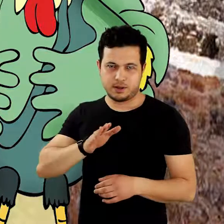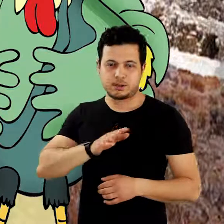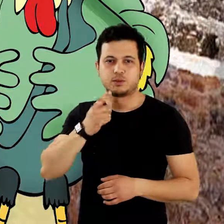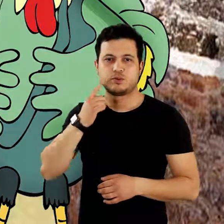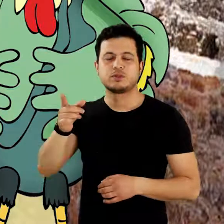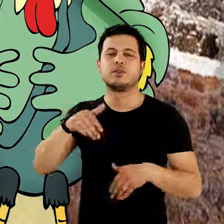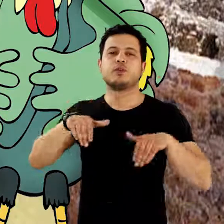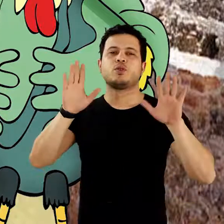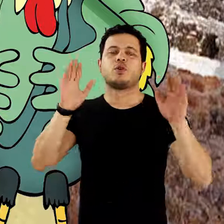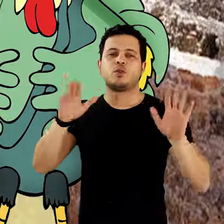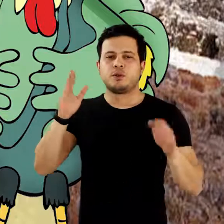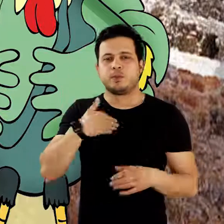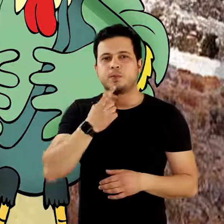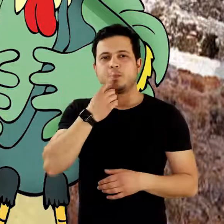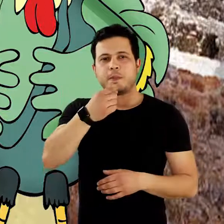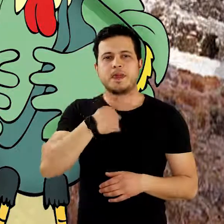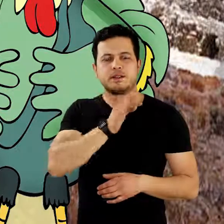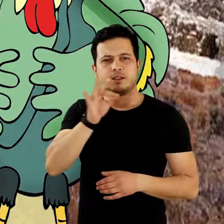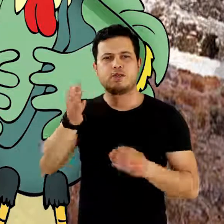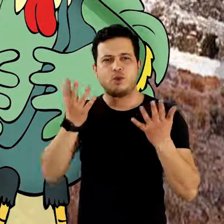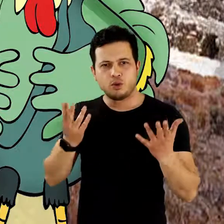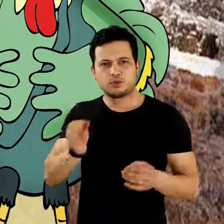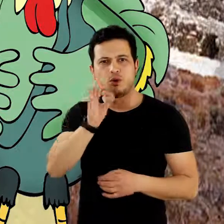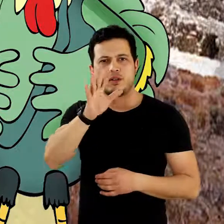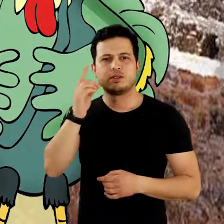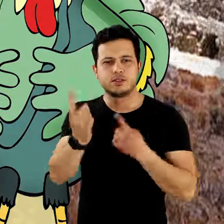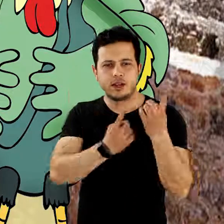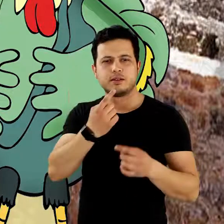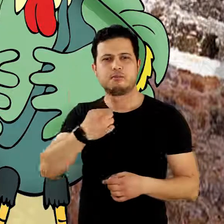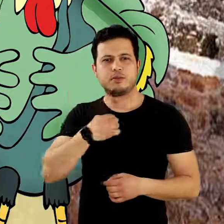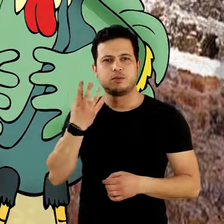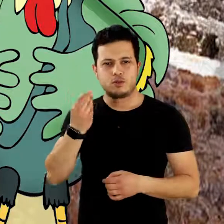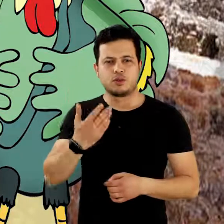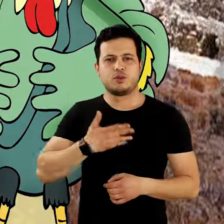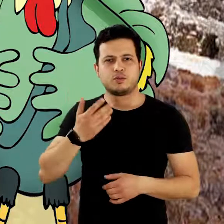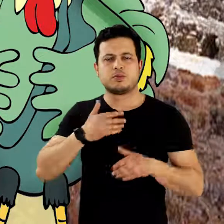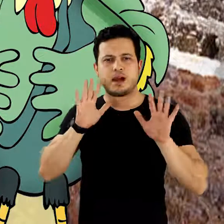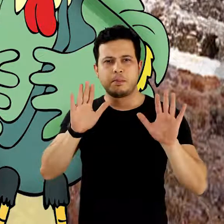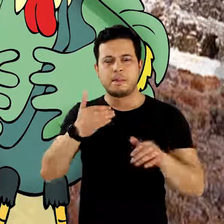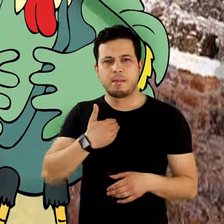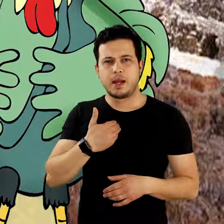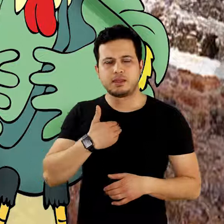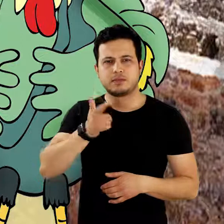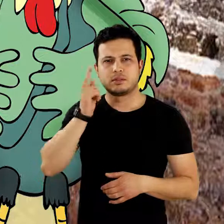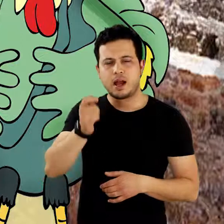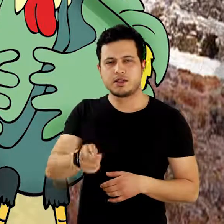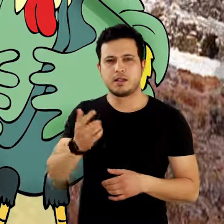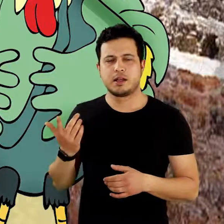yok Bilge Horoz'cığım. Hiç olur mu öyle şey? Neden hoşuna gitmesin? Ben aslında şey...